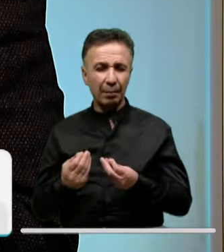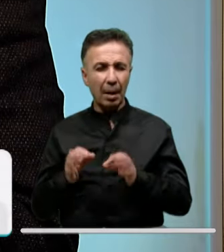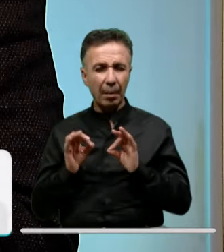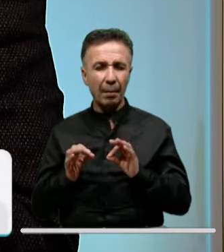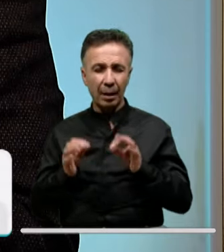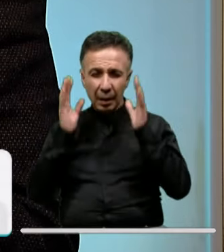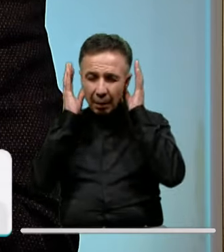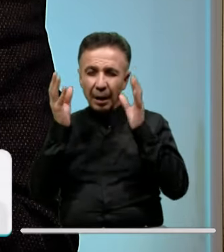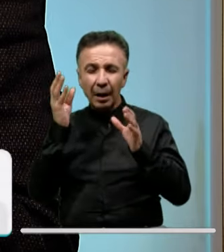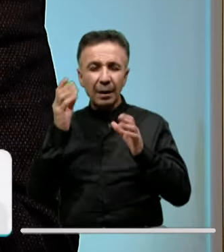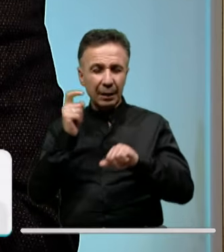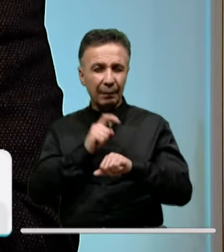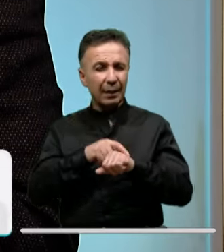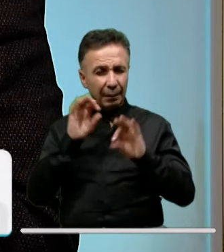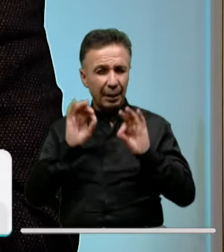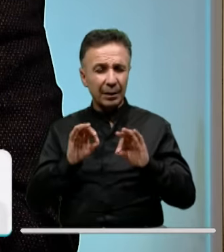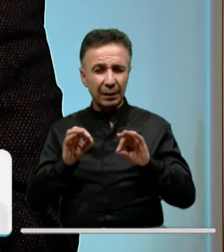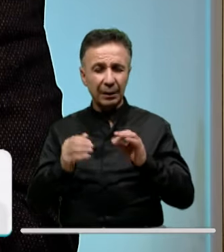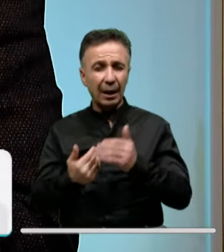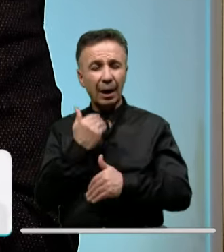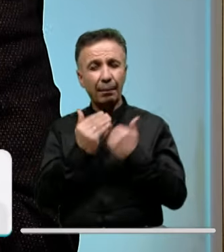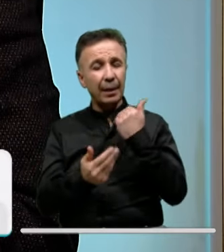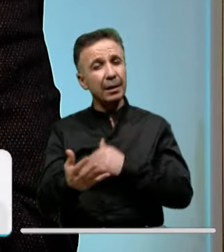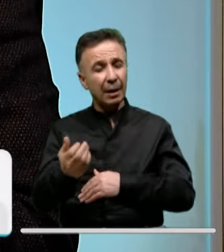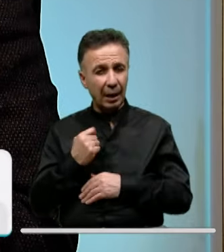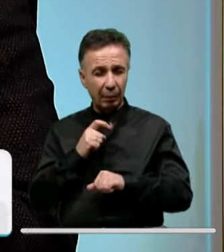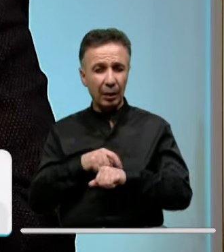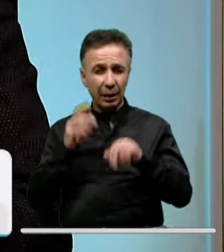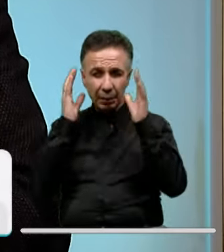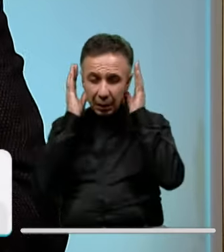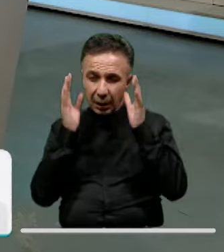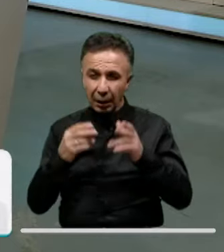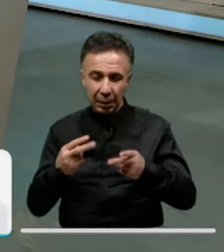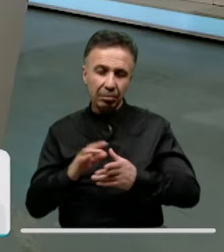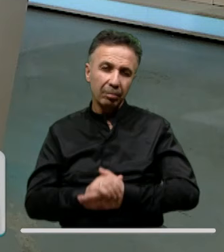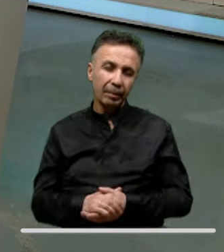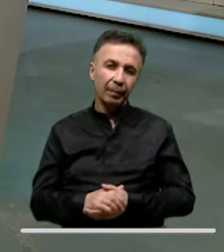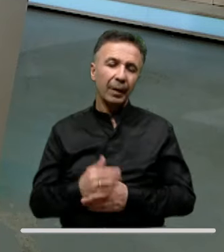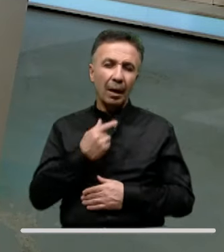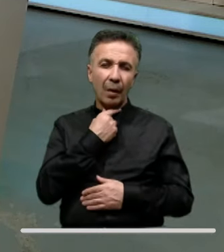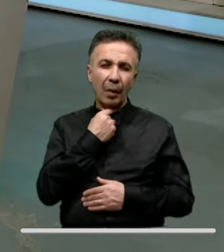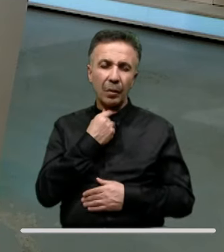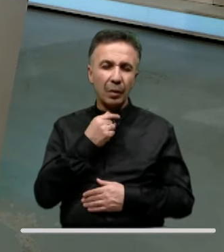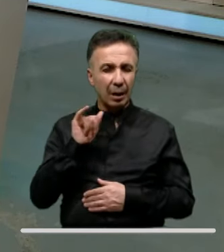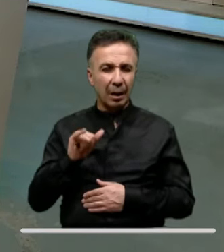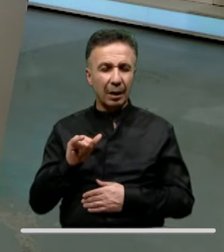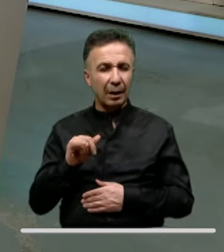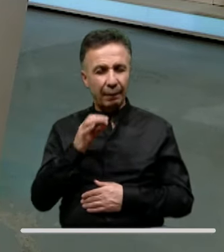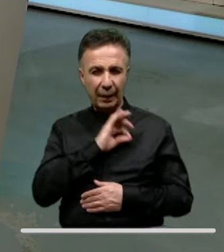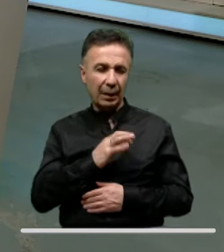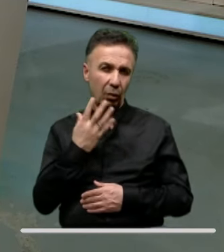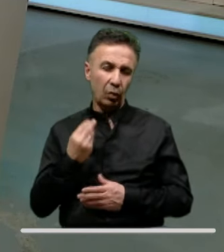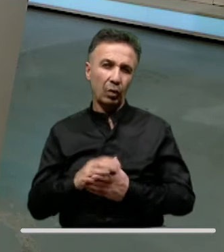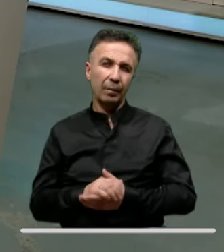namaz vakti girdiğinde abdest alıp ne yapabilir? O vakti kılabilir. Peki. Evet. Yani özürlük haklarına yararlanabilir. Allah razı olsun